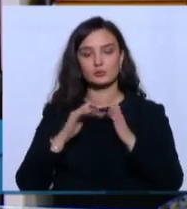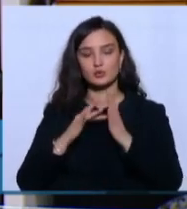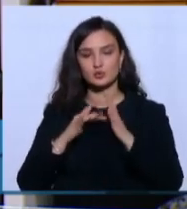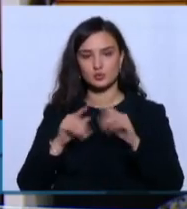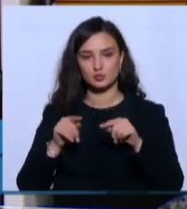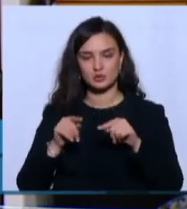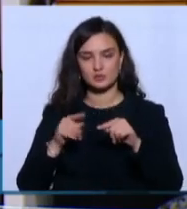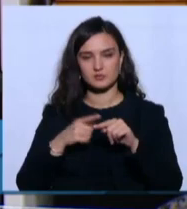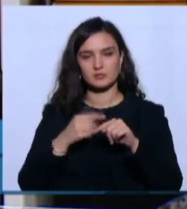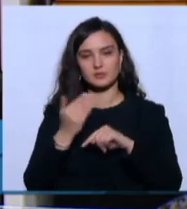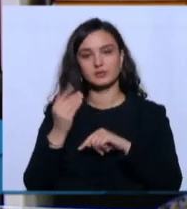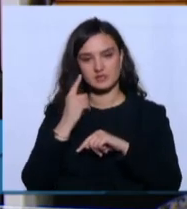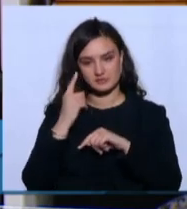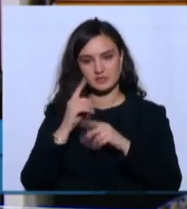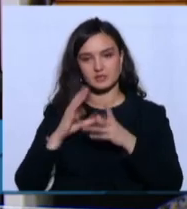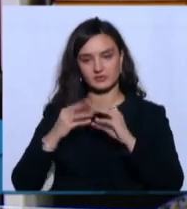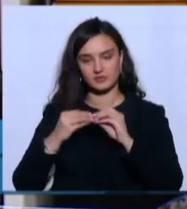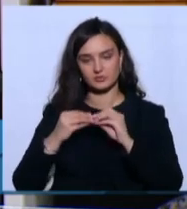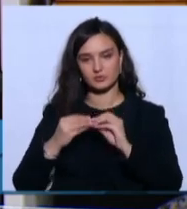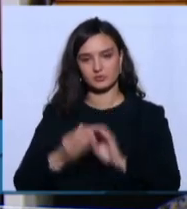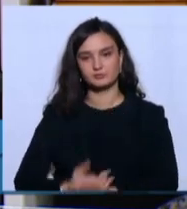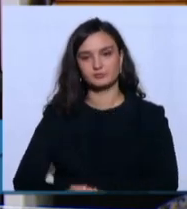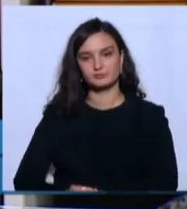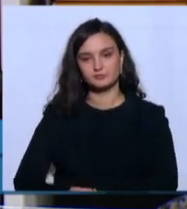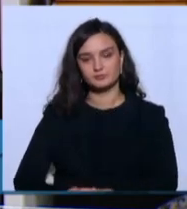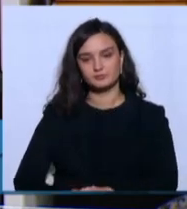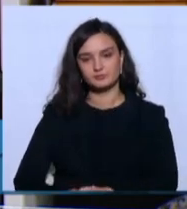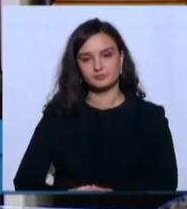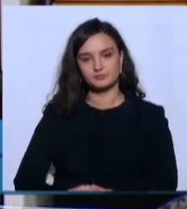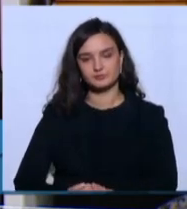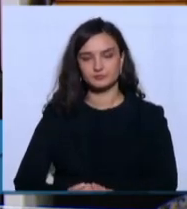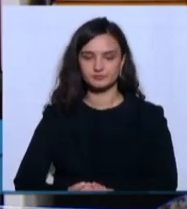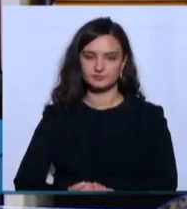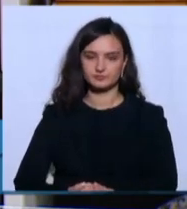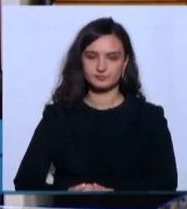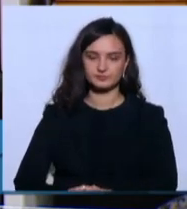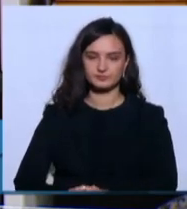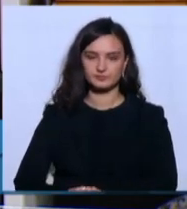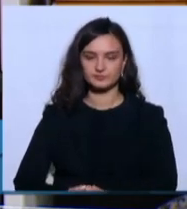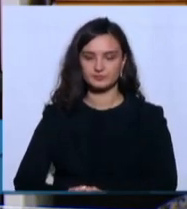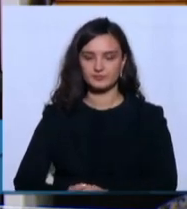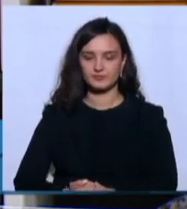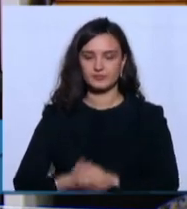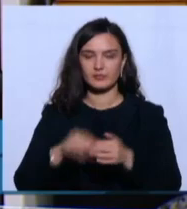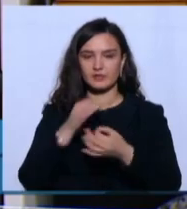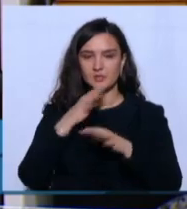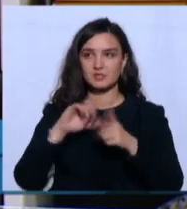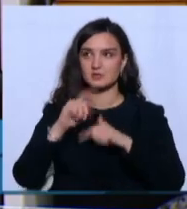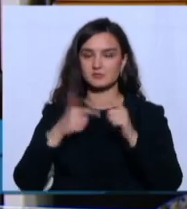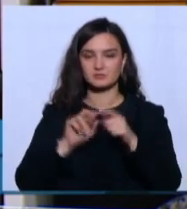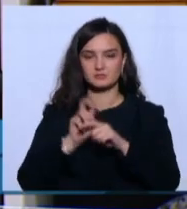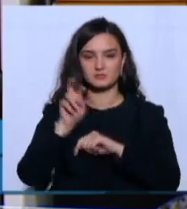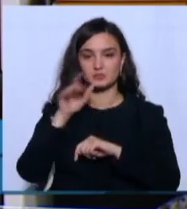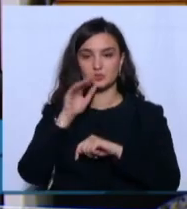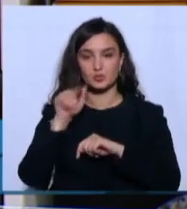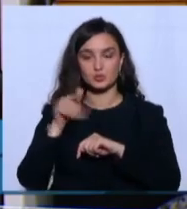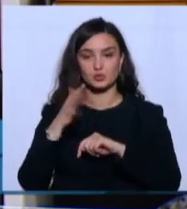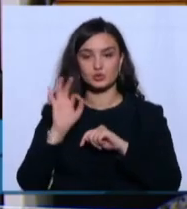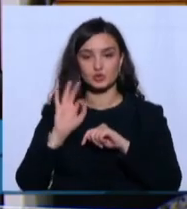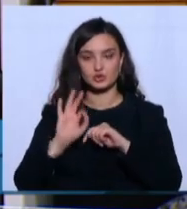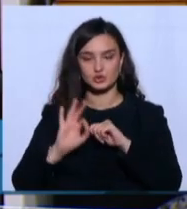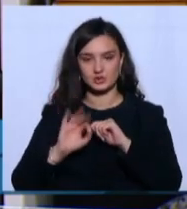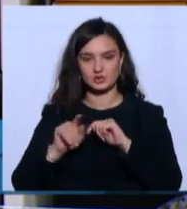ამათ მათ ესმით სავარაუდოდ, მაგალითად ახლა ნებისმიერ ამ წერვალზე ასვლისას თუ კი ეს წერვალი